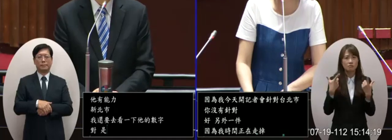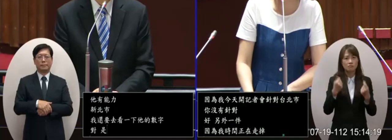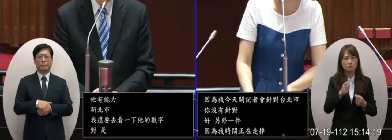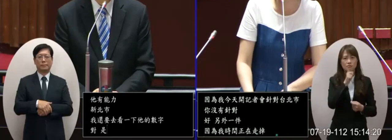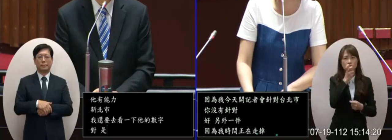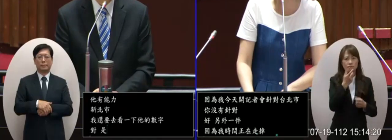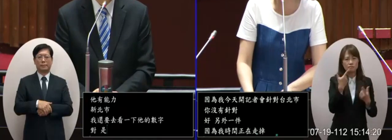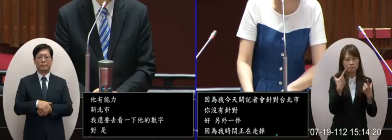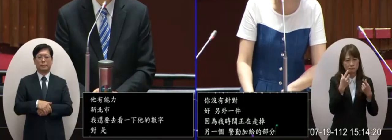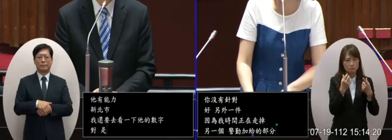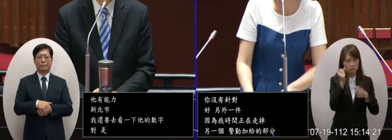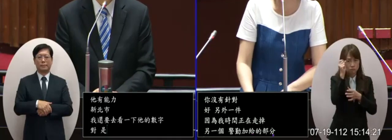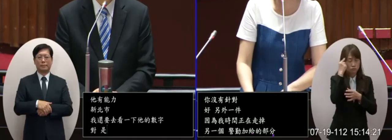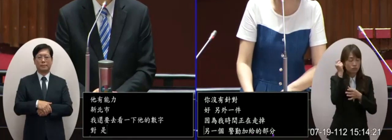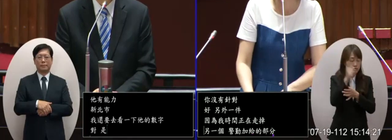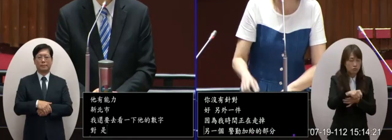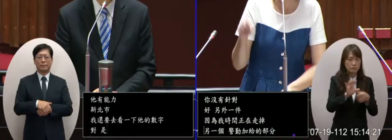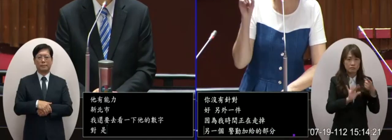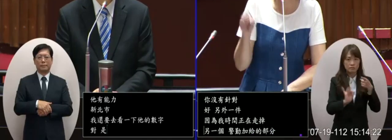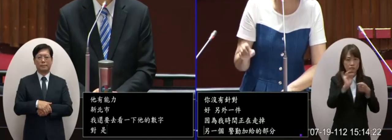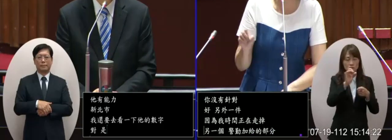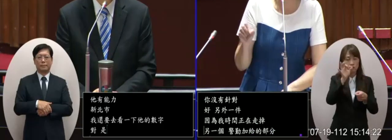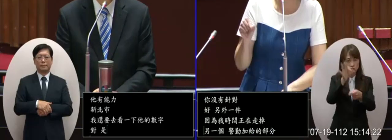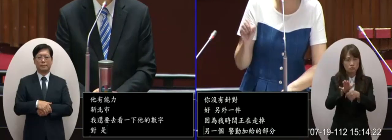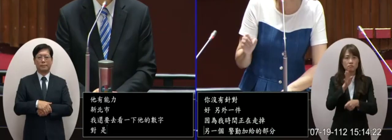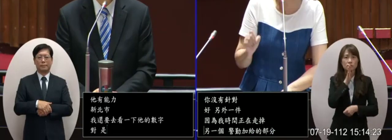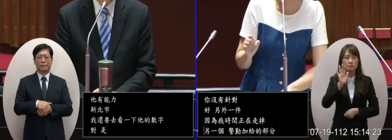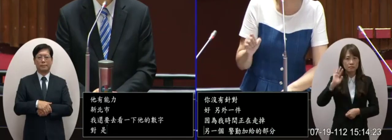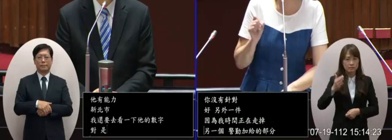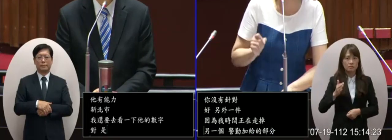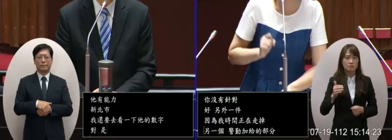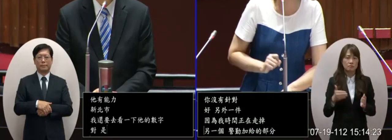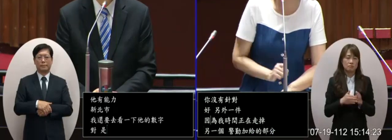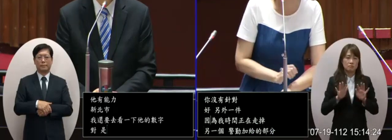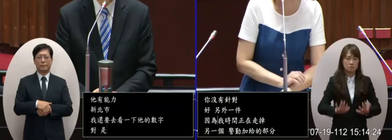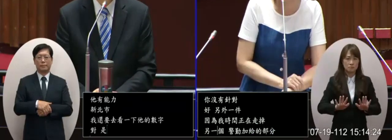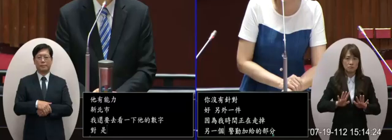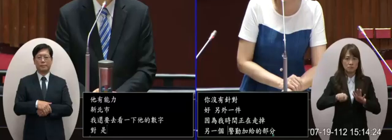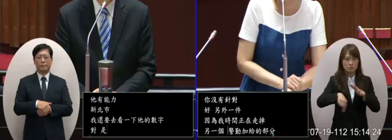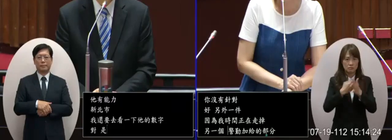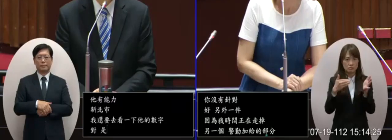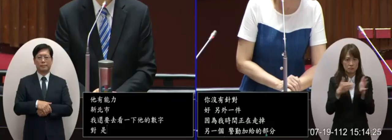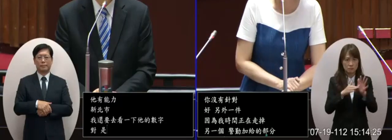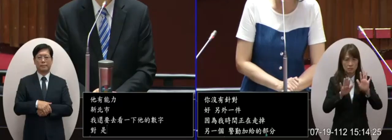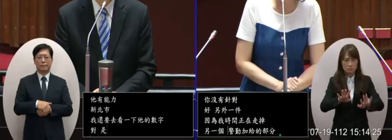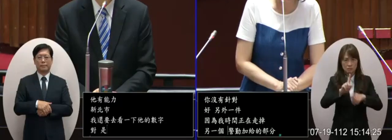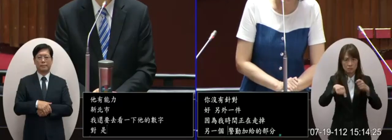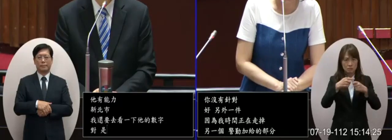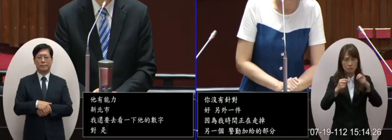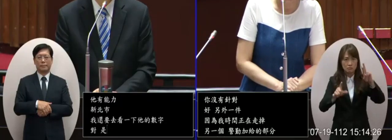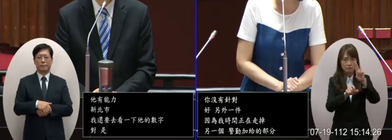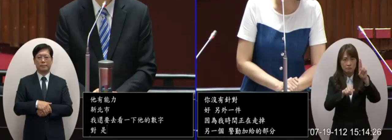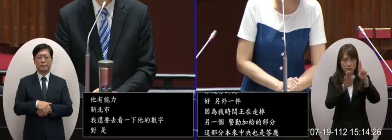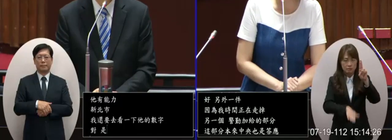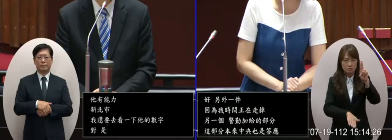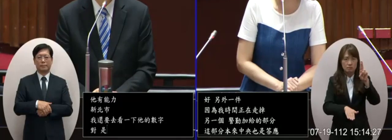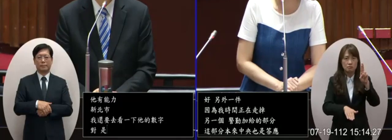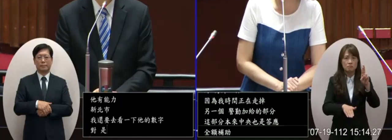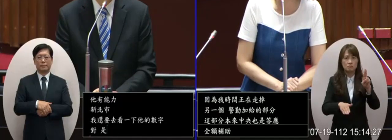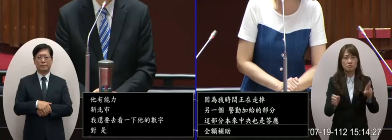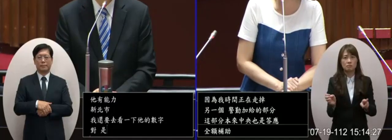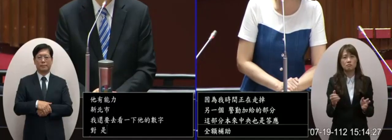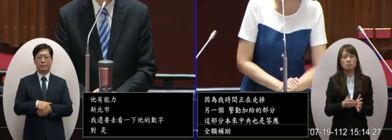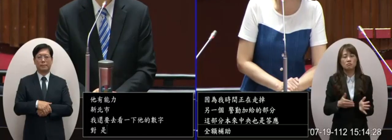应全额补助，但是到目前为止只有今年到今年的12月底。请问一下，那明